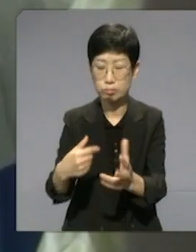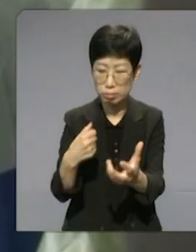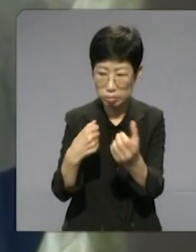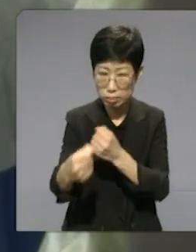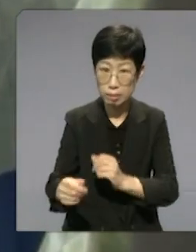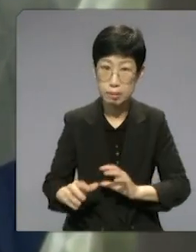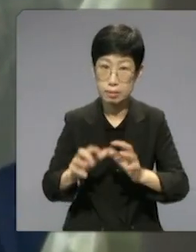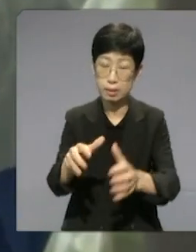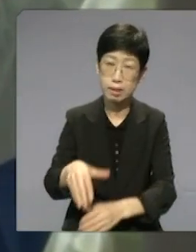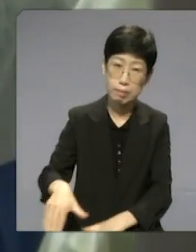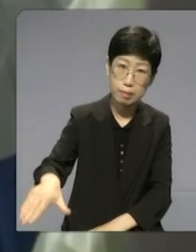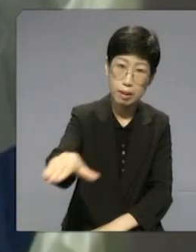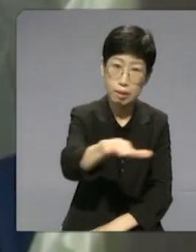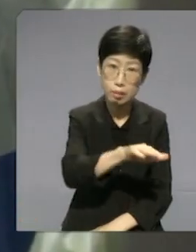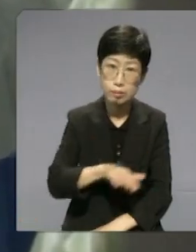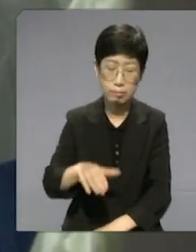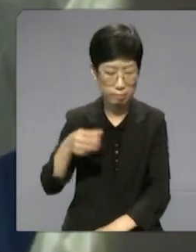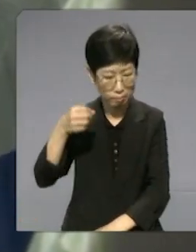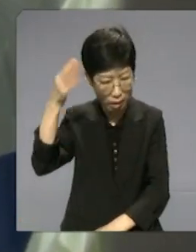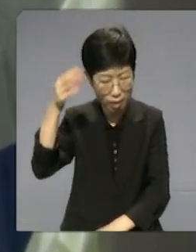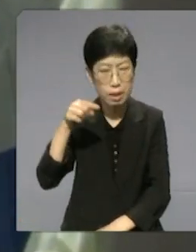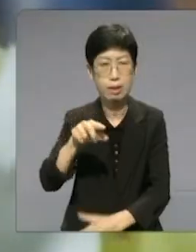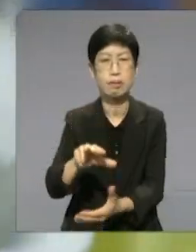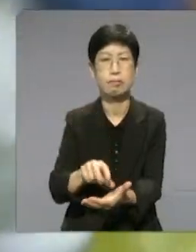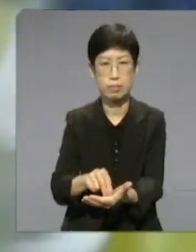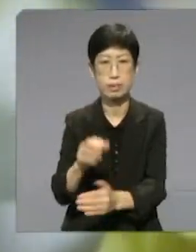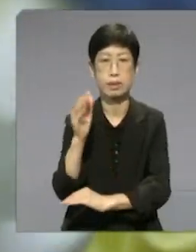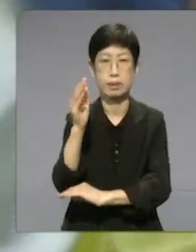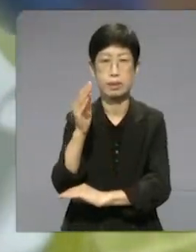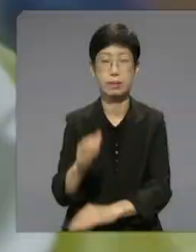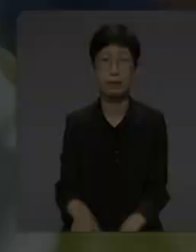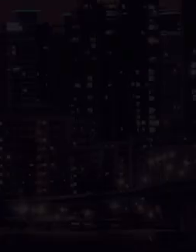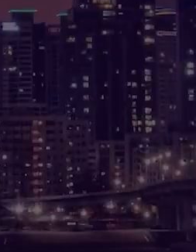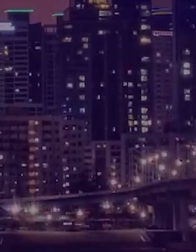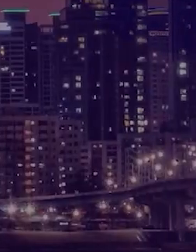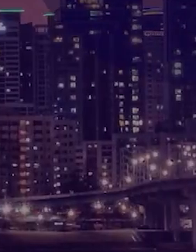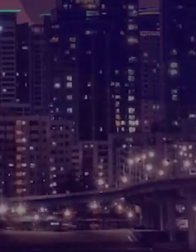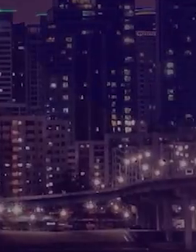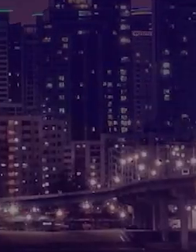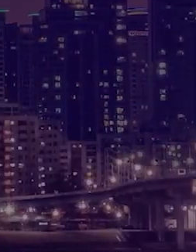그 교훈을 잊고 있다는 탄식이 나오고 있습니다. 월드뉴스 김대희입니다.